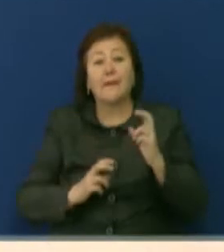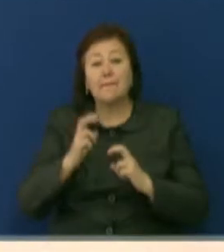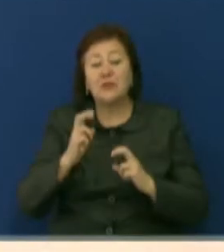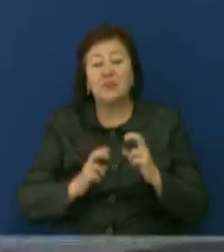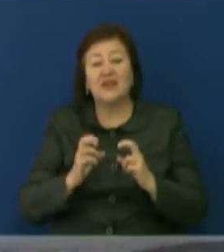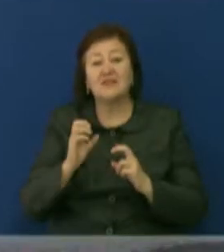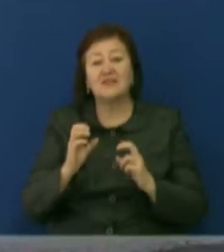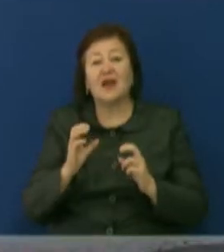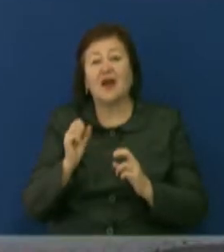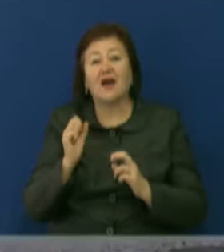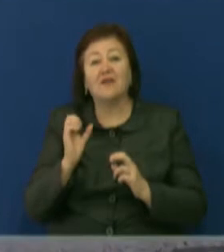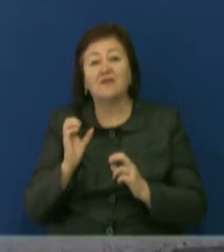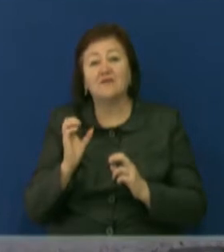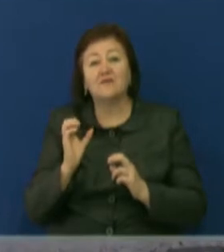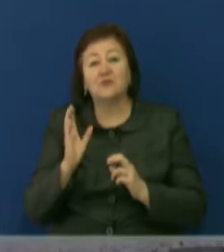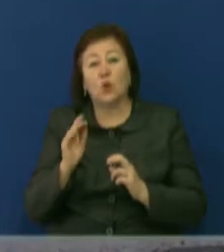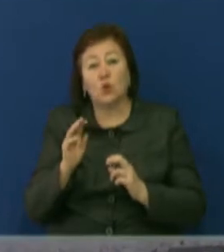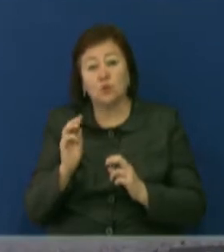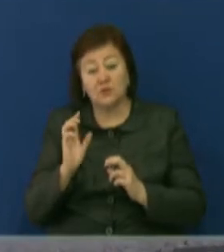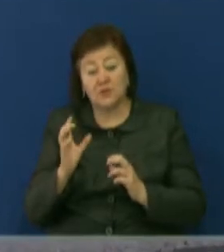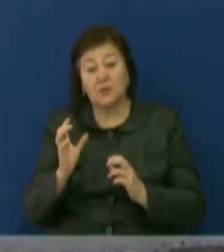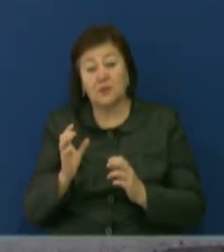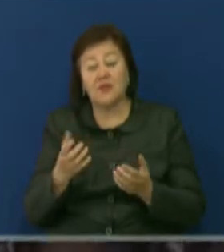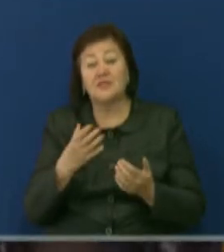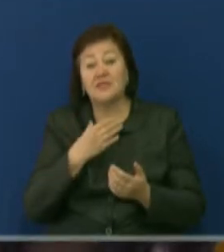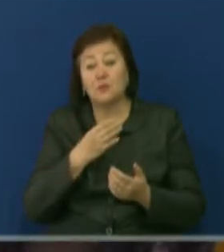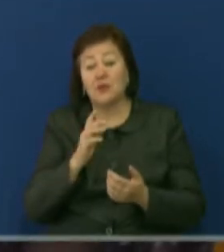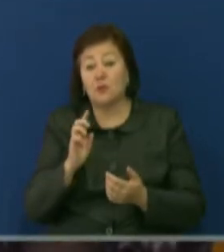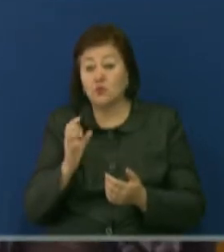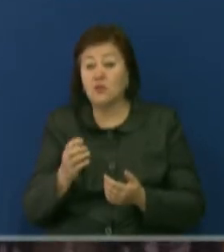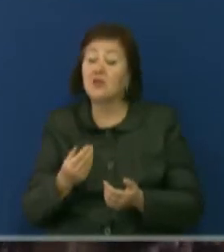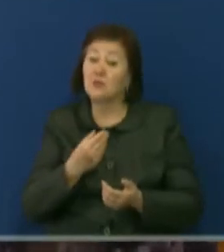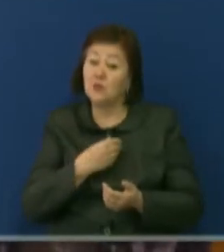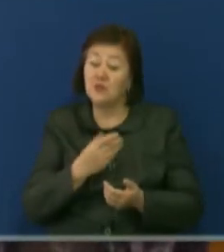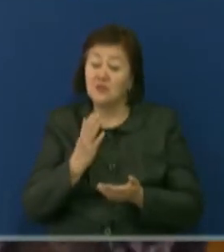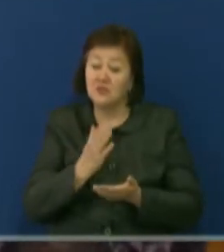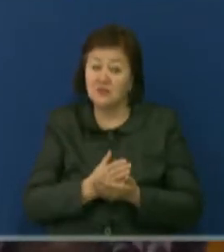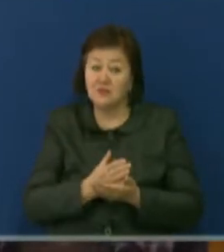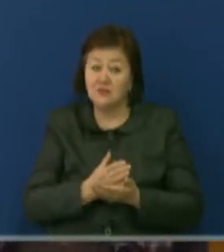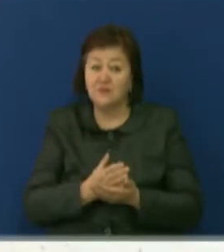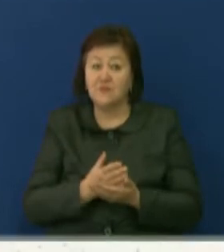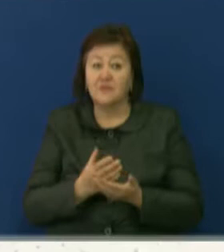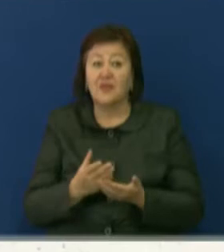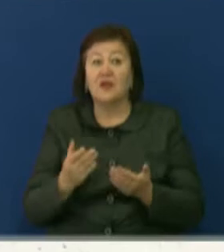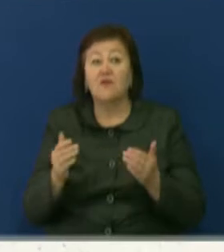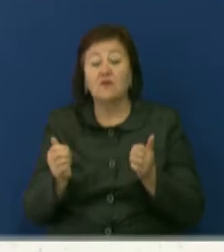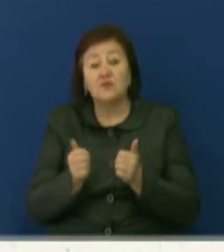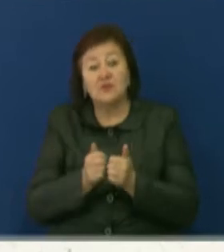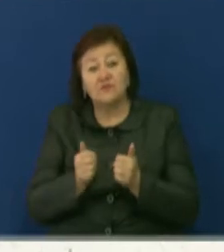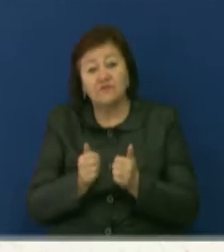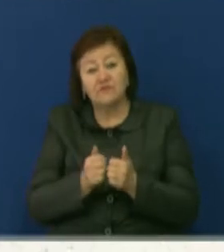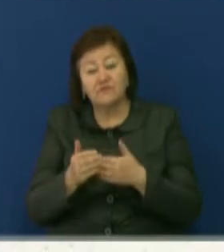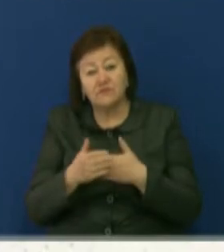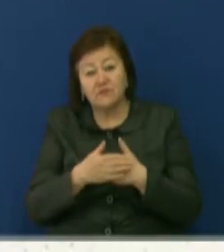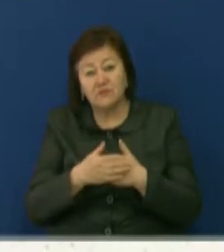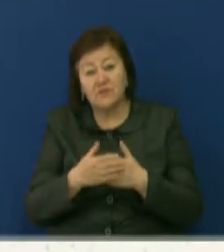қоғам мен мемлекеттік органдардың назарын тасымалдаушылардың мәселесіне аударғысы келген. Мекеме ғимаратының жанына жиналған жүргізушілердің